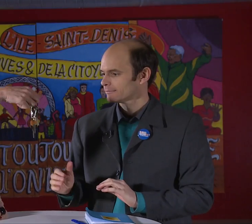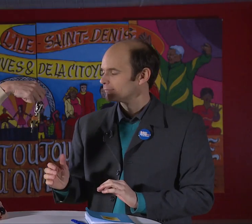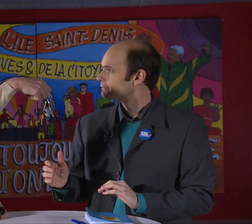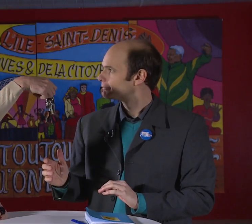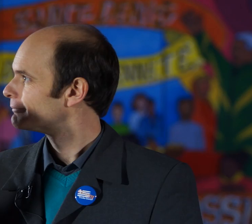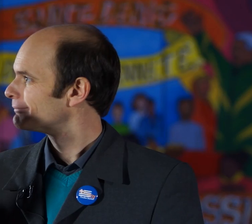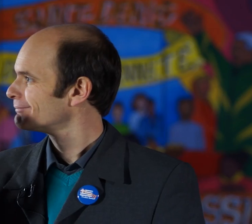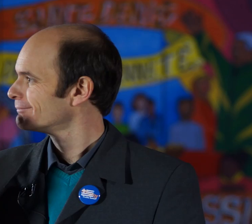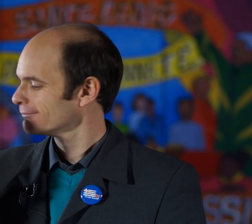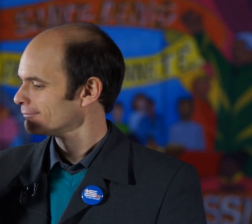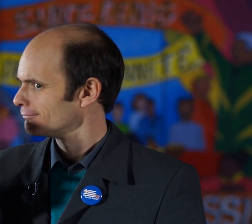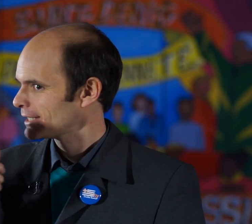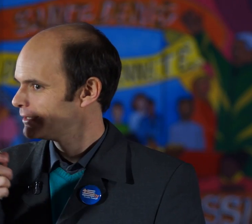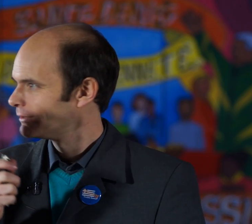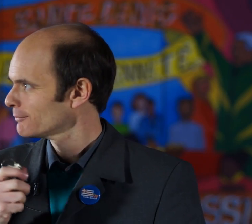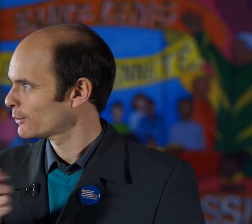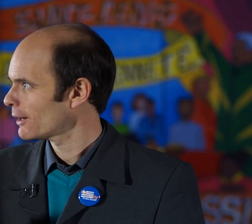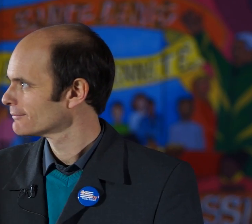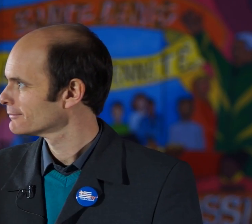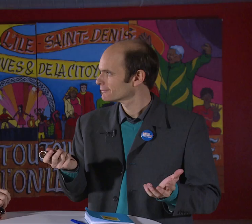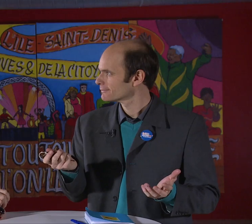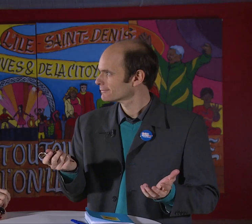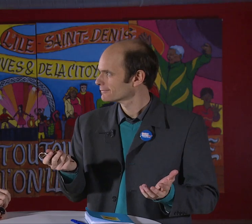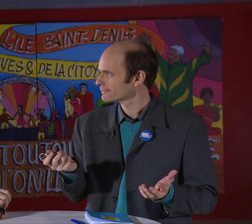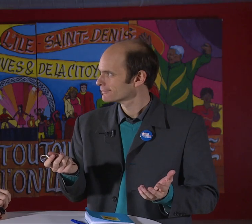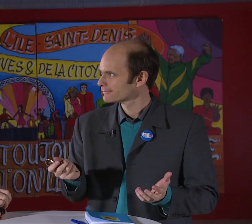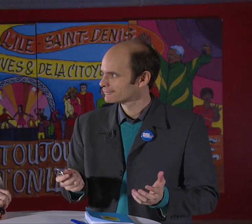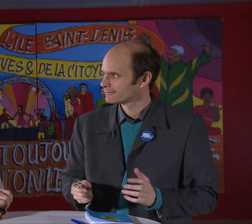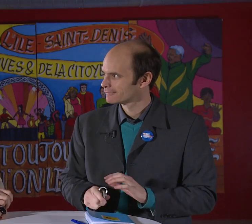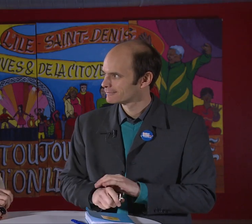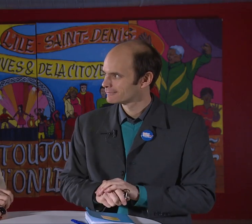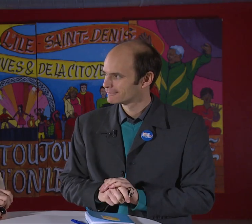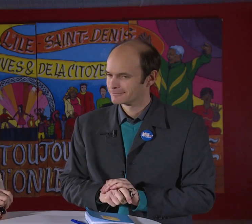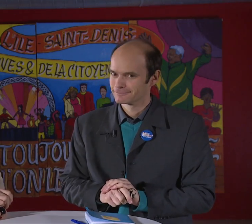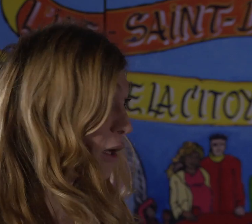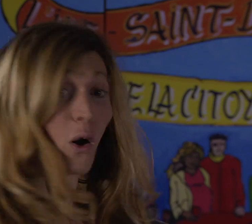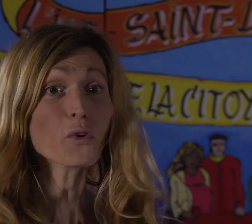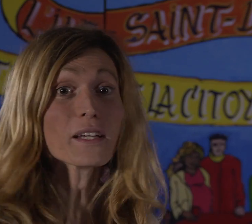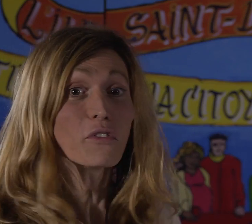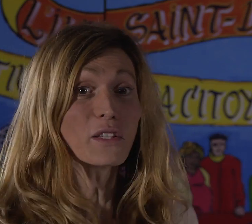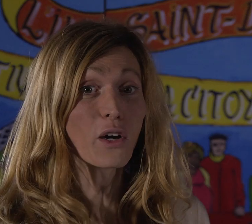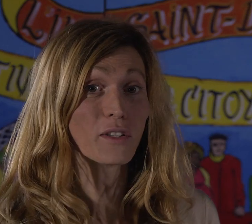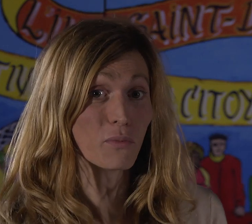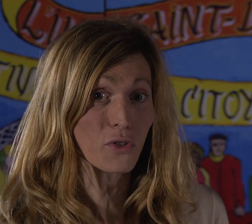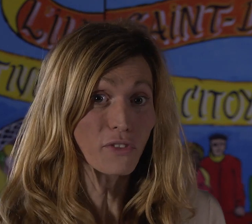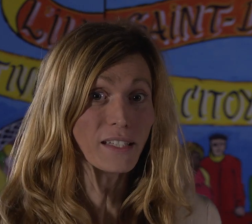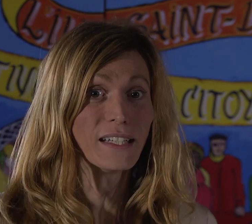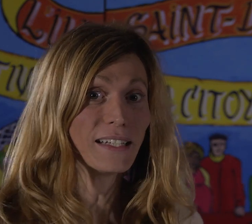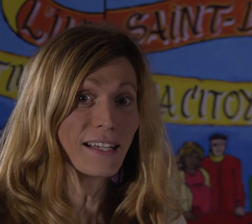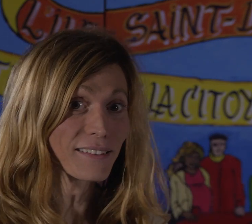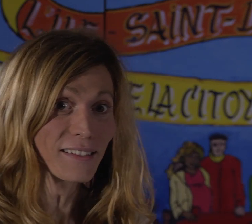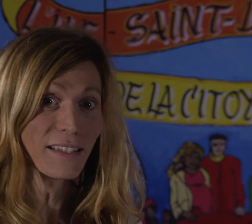Tiens Xavier, je te donne mes clés de voiture. Merci, pourquoi ? Tu n'es pas au courant de cette nouvelle loi. En Russie, entrée en vigueur début